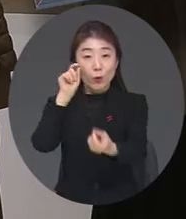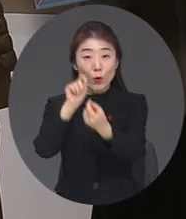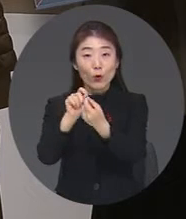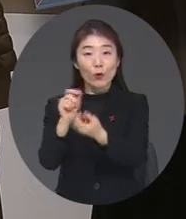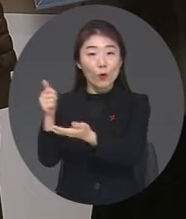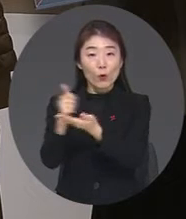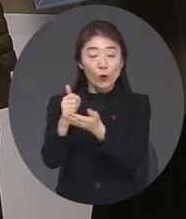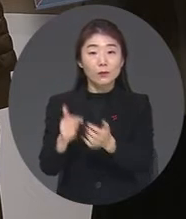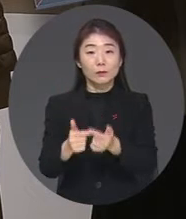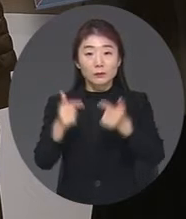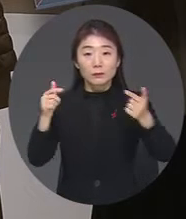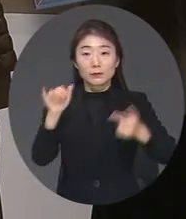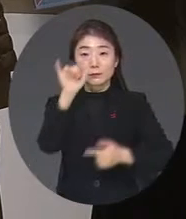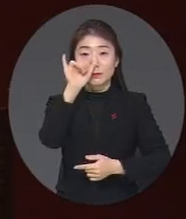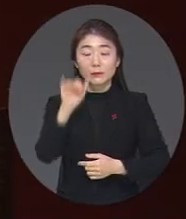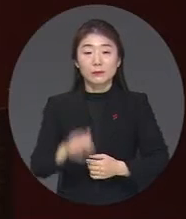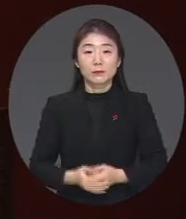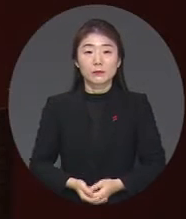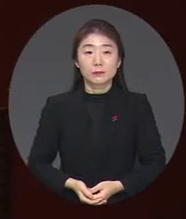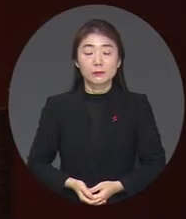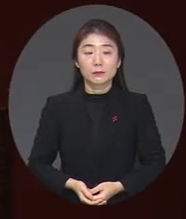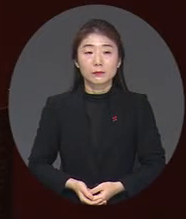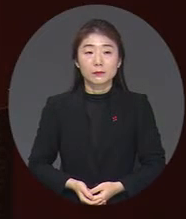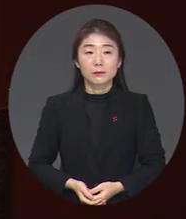문철진 기자가 다녀왔습니다.